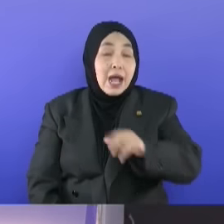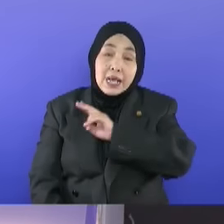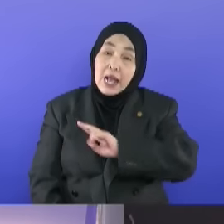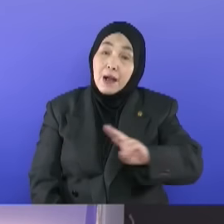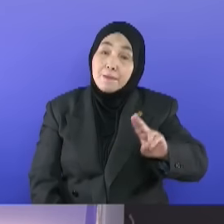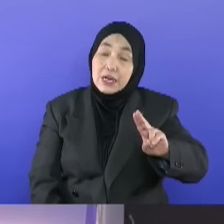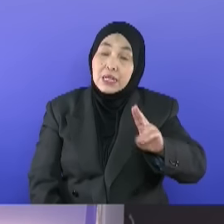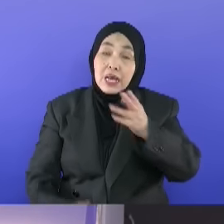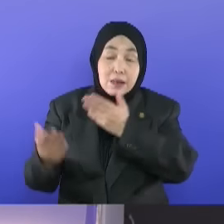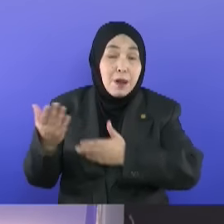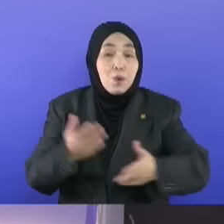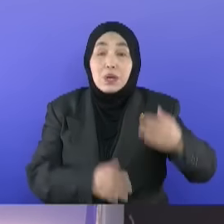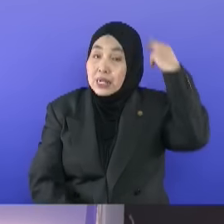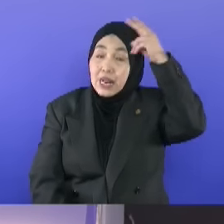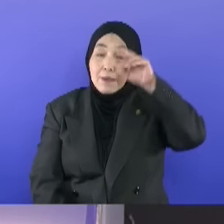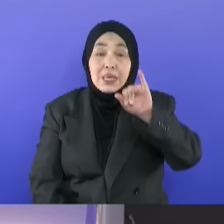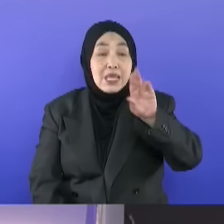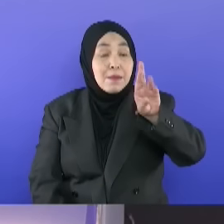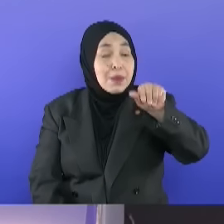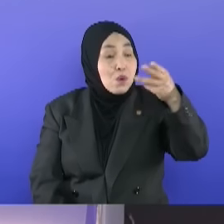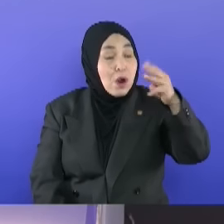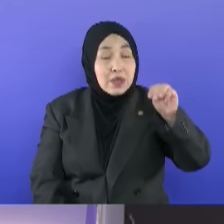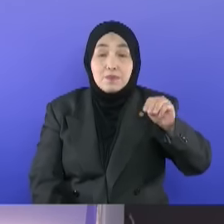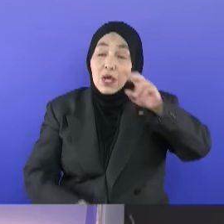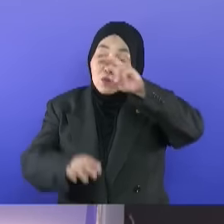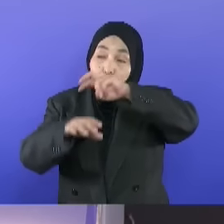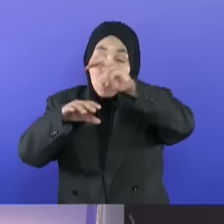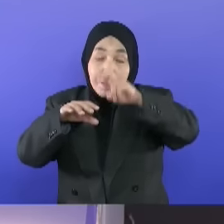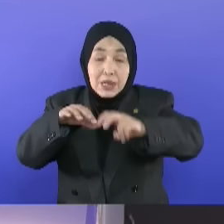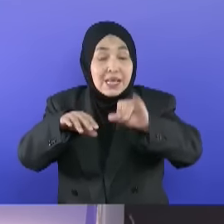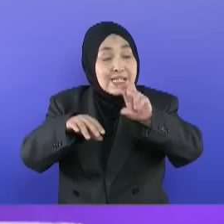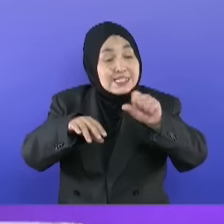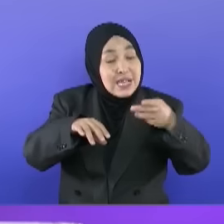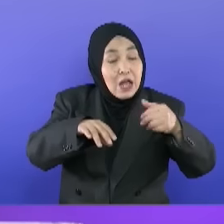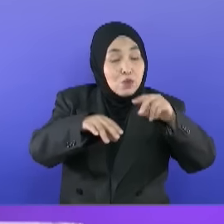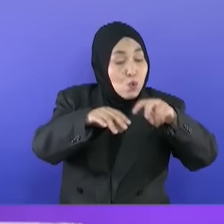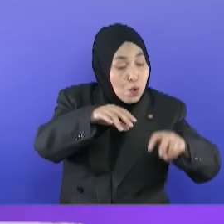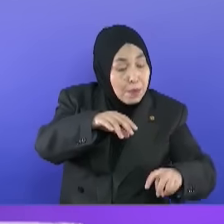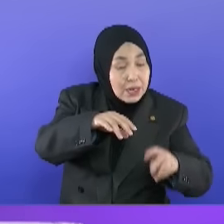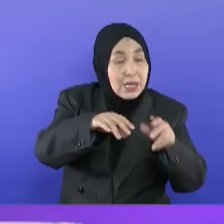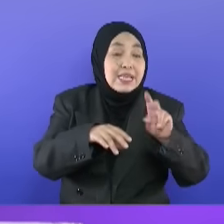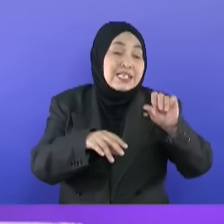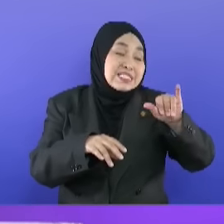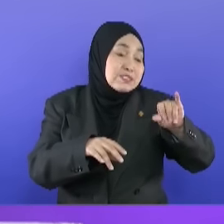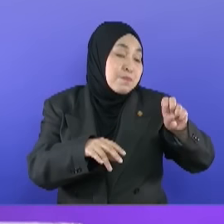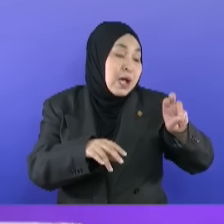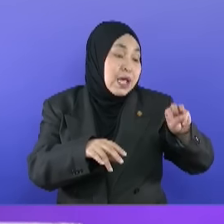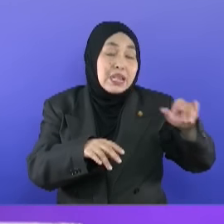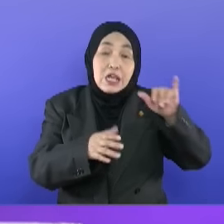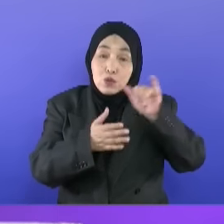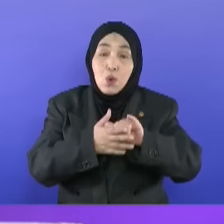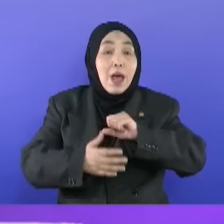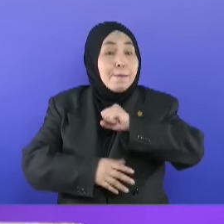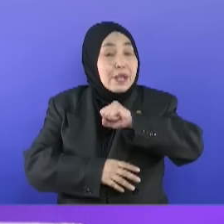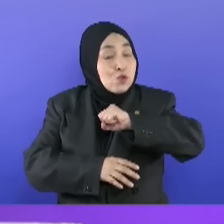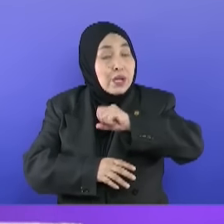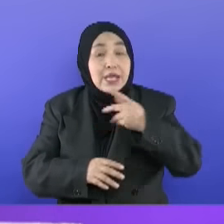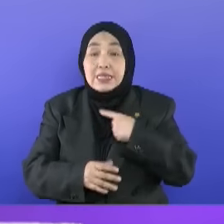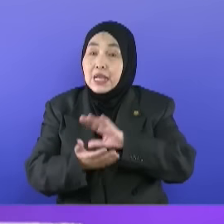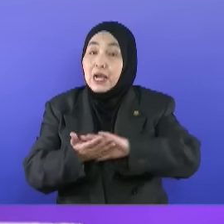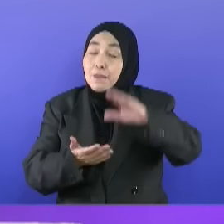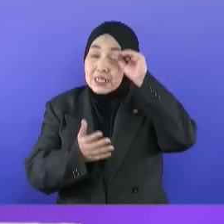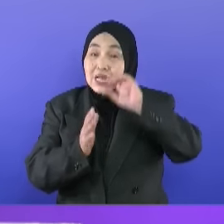oleh Nabi apa? Nabi Ibrahim. Ya. Nabi Ibrahim telah turun kepada Nabi Ishak, turun kepada Nabi Ismail. Dan itulah perjuangan yang kita akan belajar